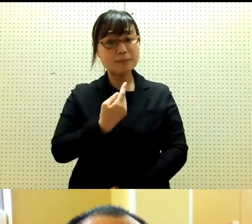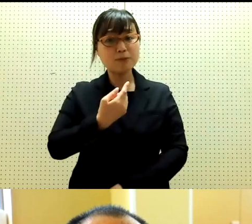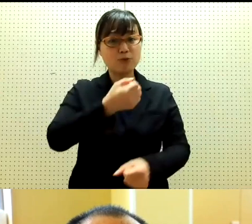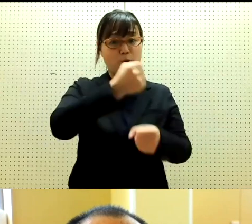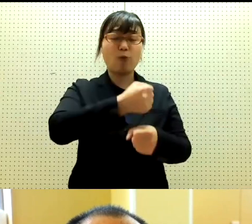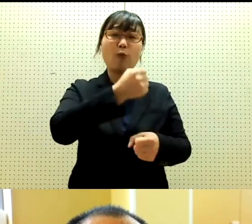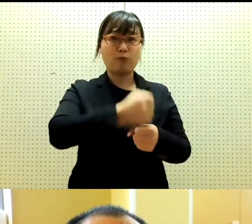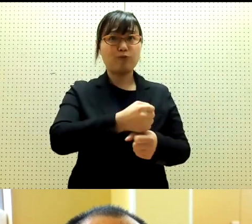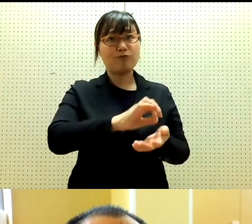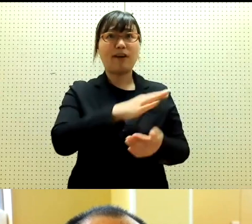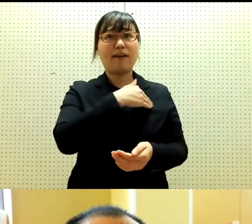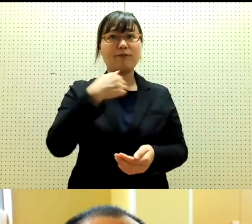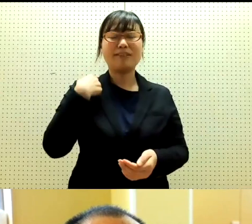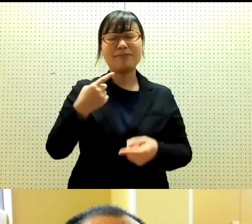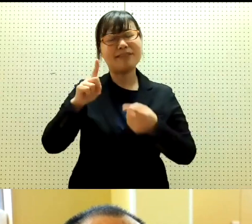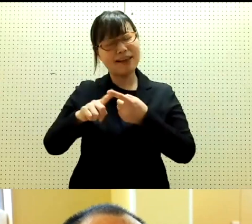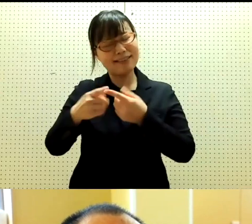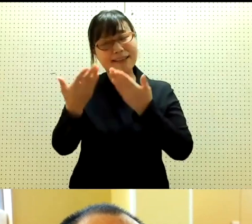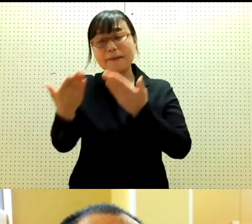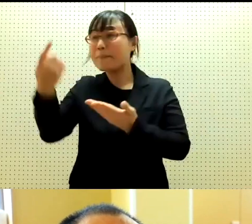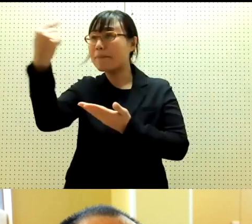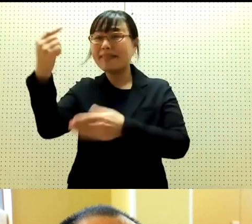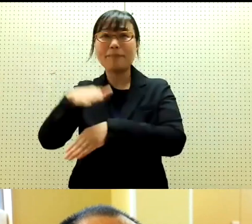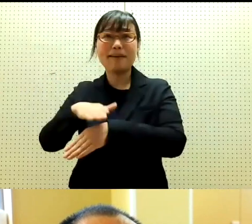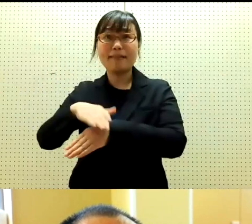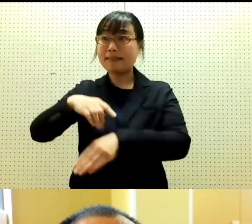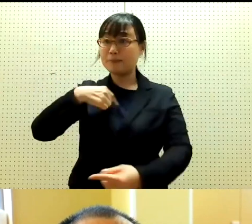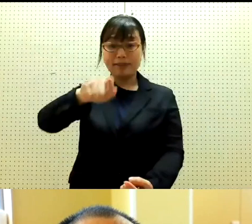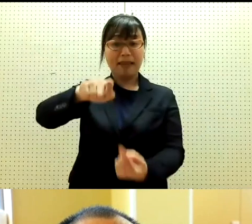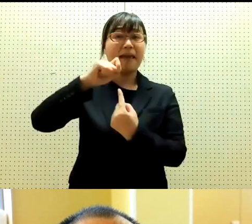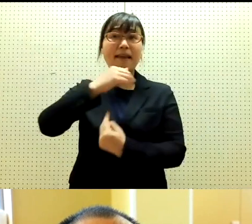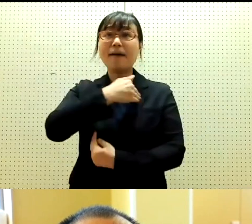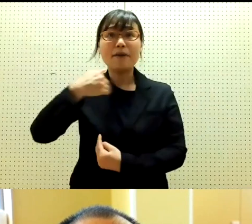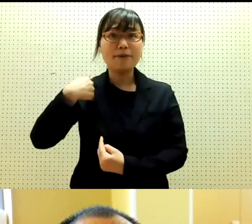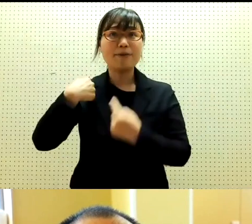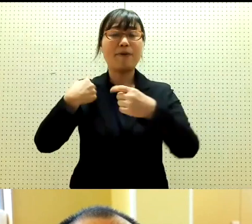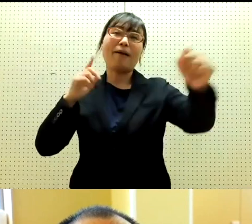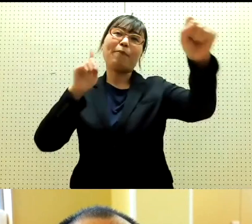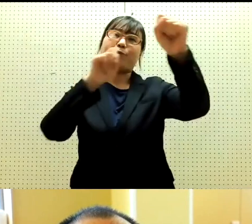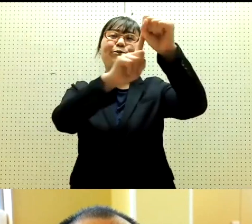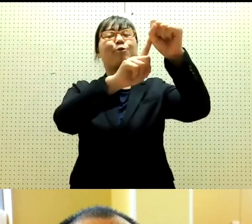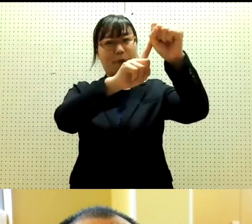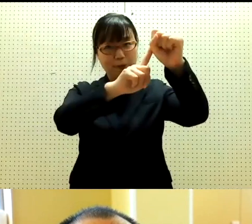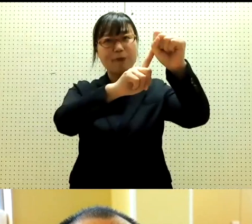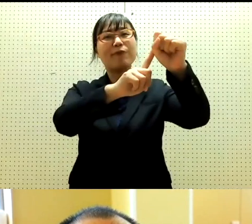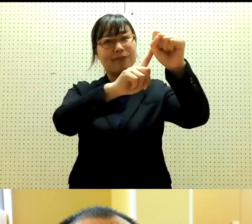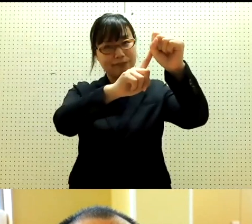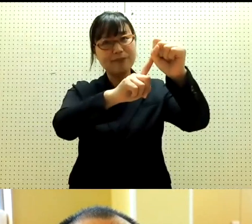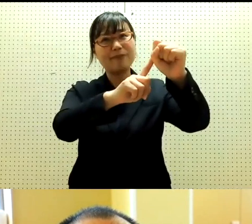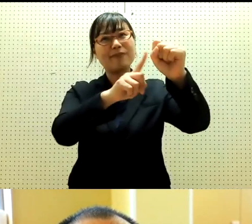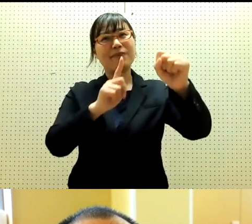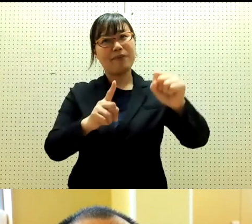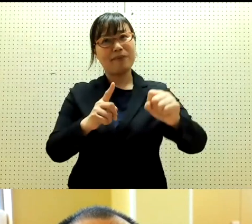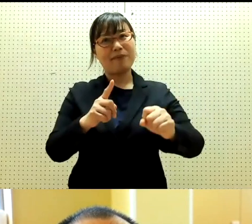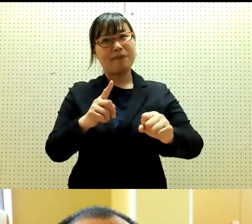合った学び方をできるっていう、それを選べるといったところに、目標の一つがあるんだよってことは、今回かなり強く、ね、